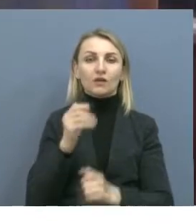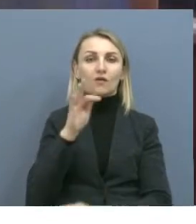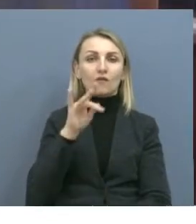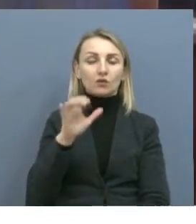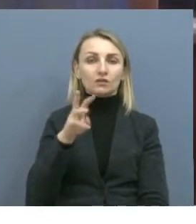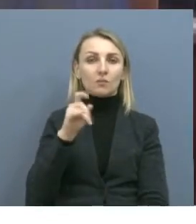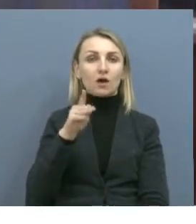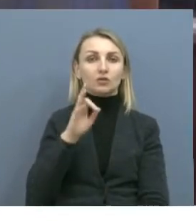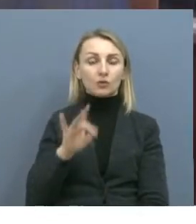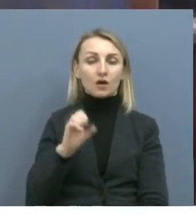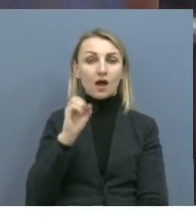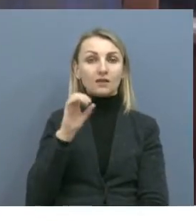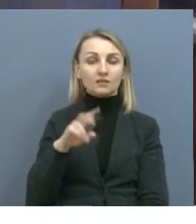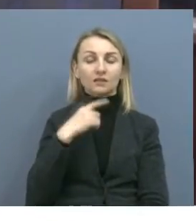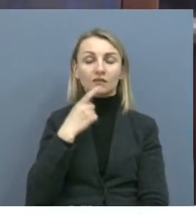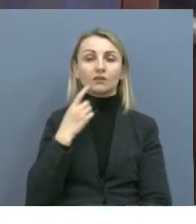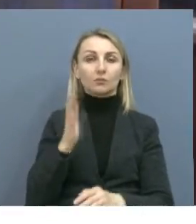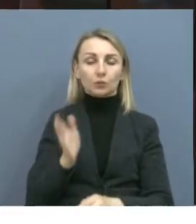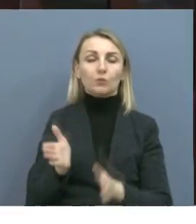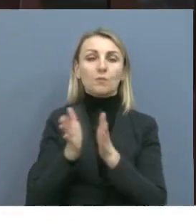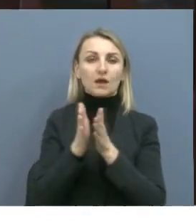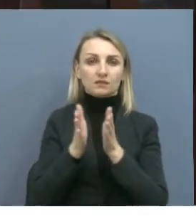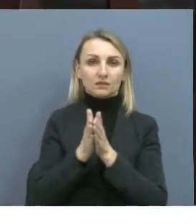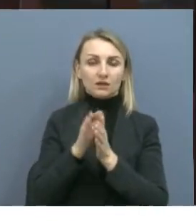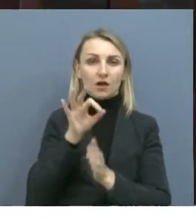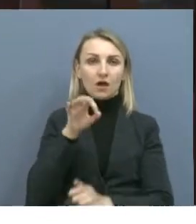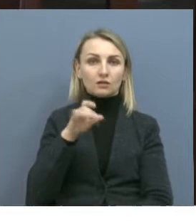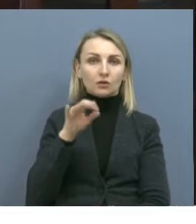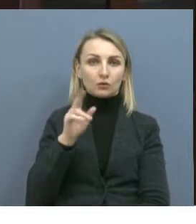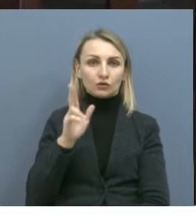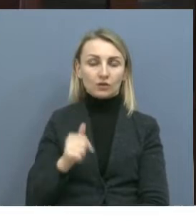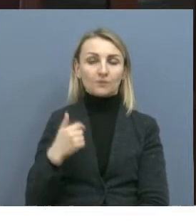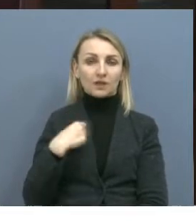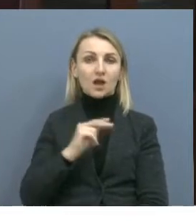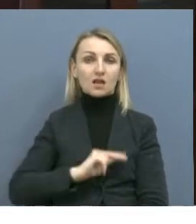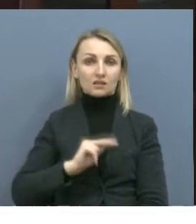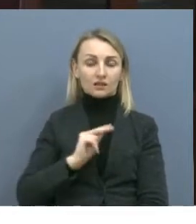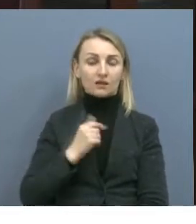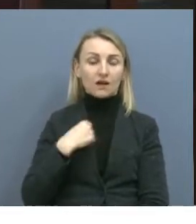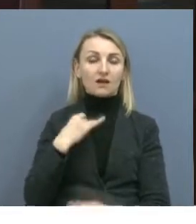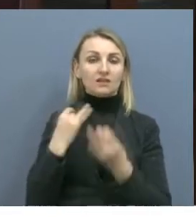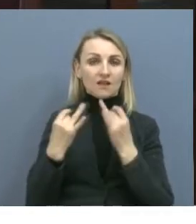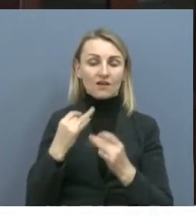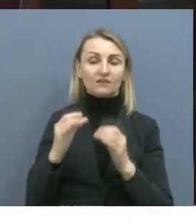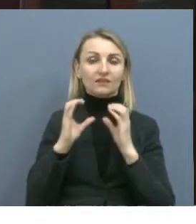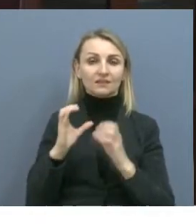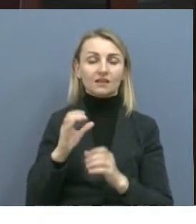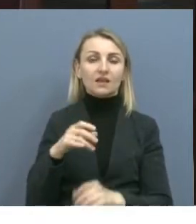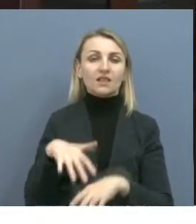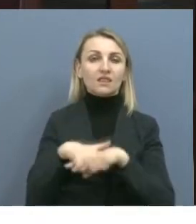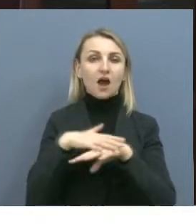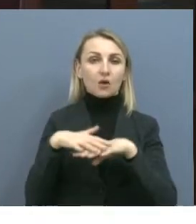Асенжик Слыков намерен брать отсрочку по кредиту. Я с банк-партнером разговаривал, Народным банком. Если